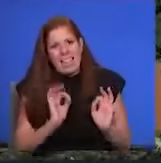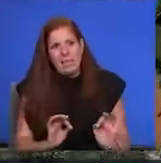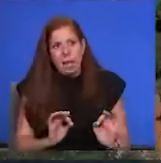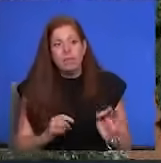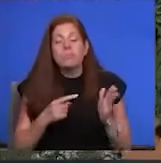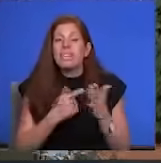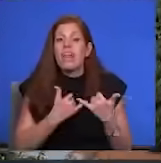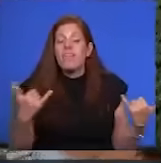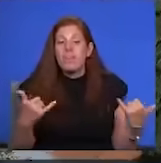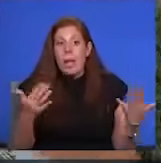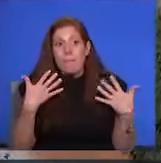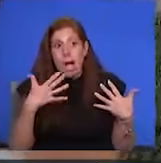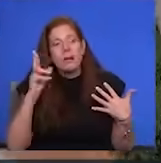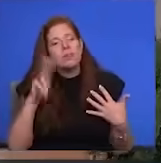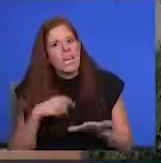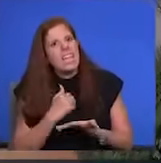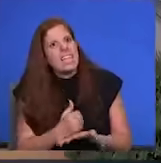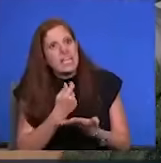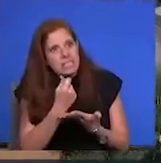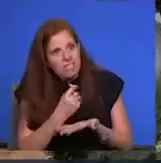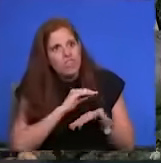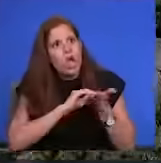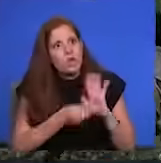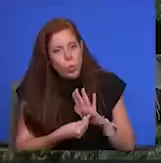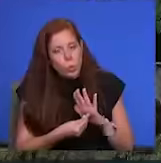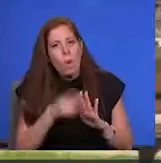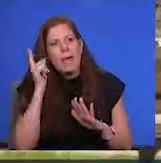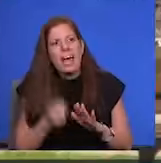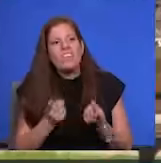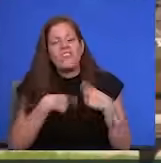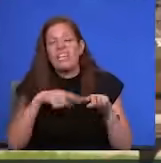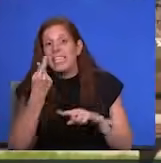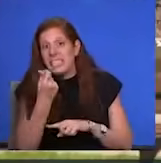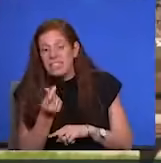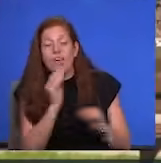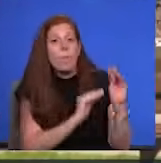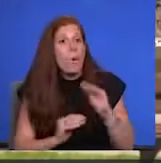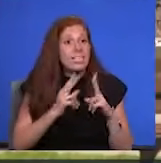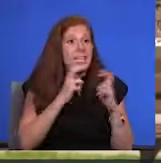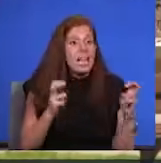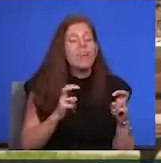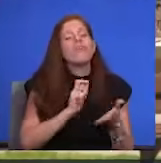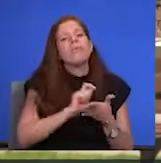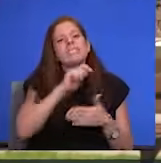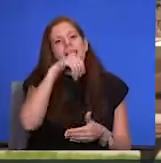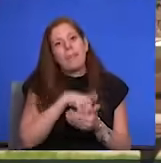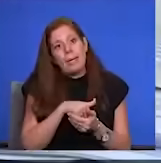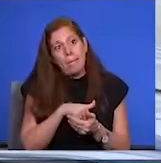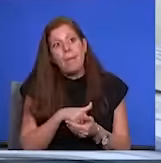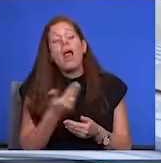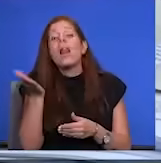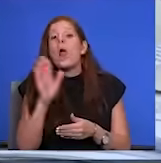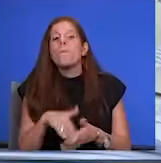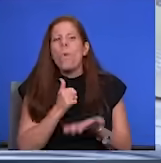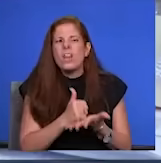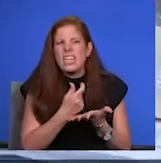נדרש תקציב בלתי רגיל, שאישורו מחייב את אישורם של ועדת הכספים, מועצת העיר ומשרד הפנים. על אף תקציב העתק